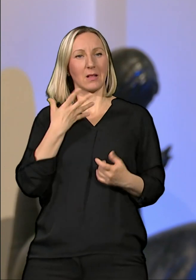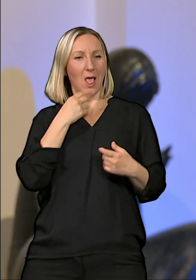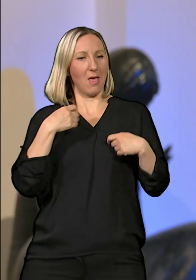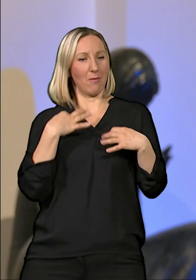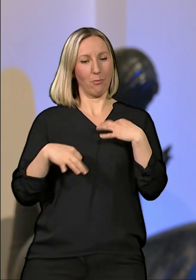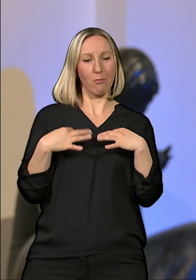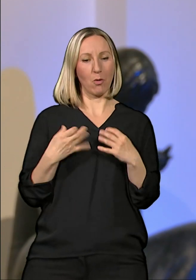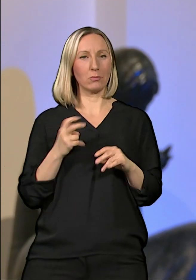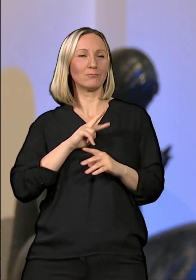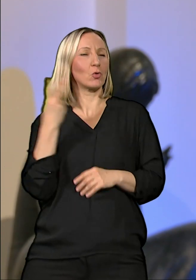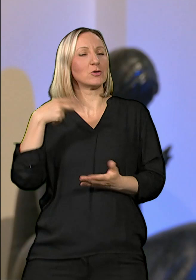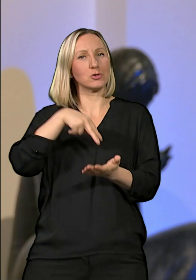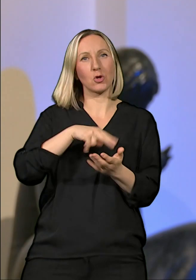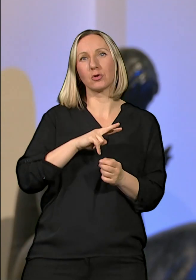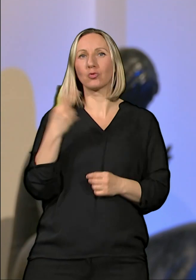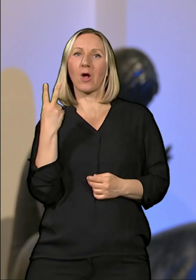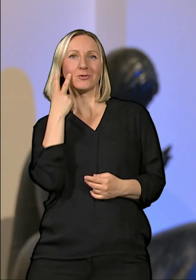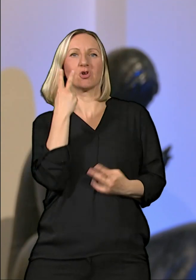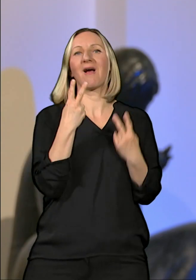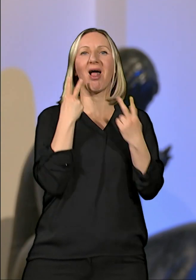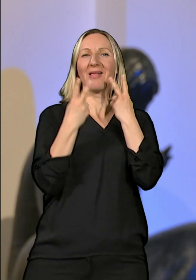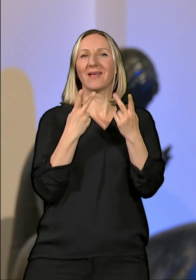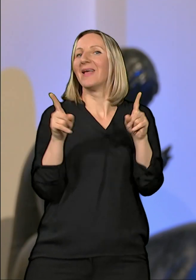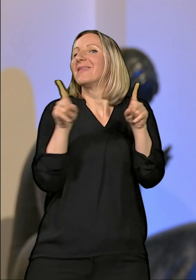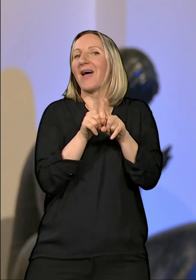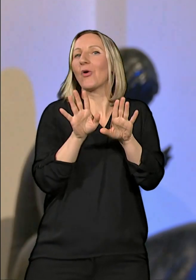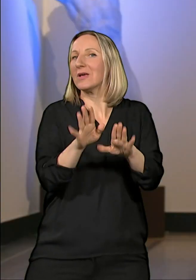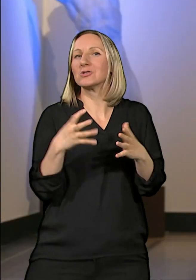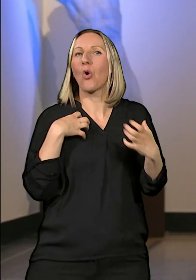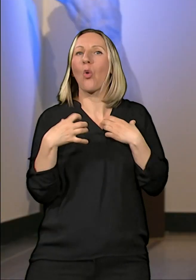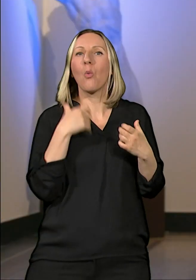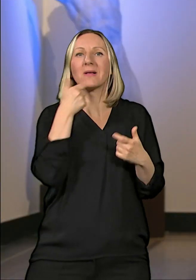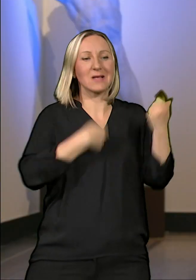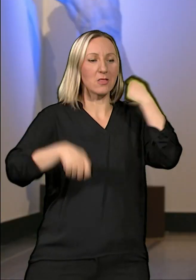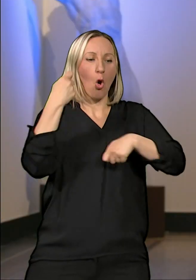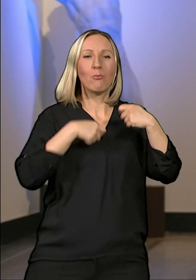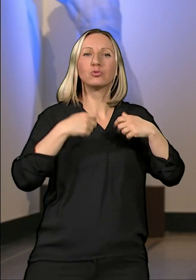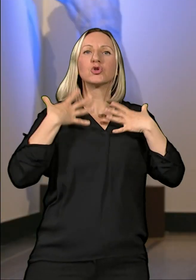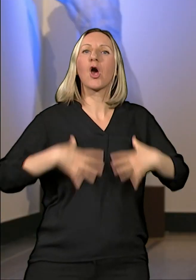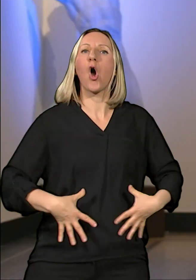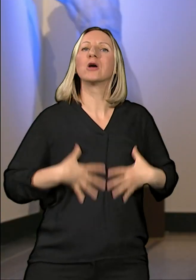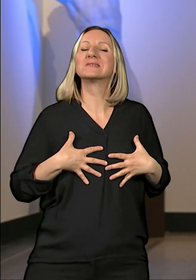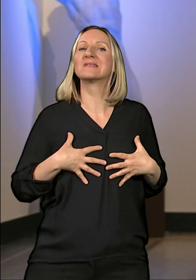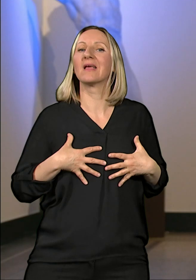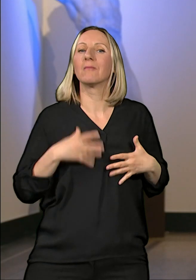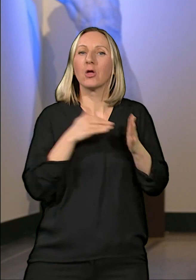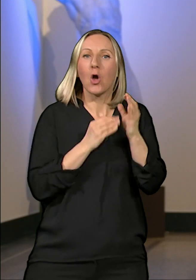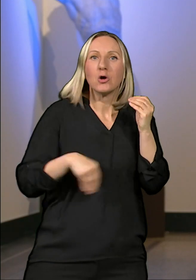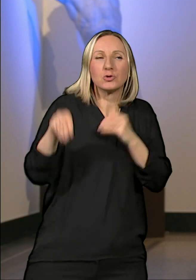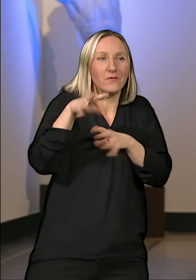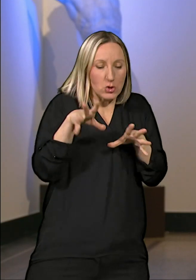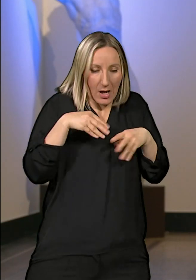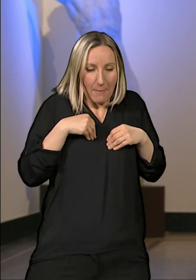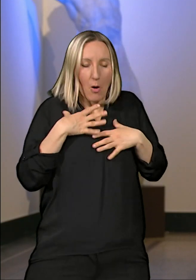drugačije stojite, drugačije gledate. Tako i glumac kada obuče kostim, on ga još više poprimi jer